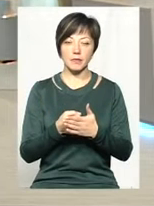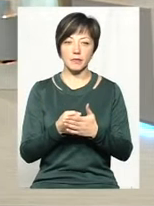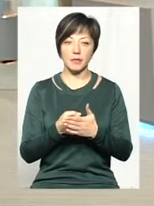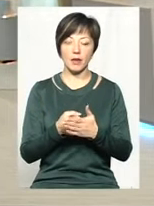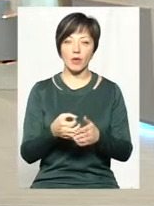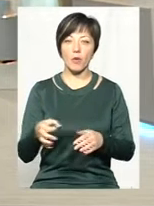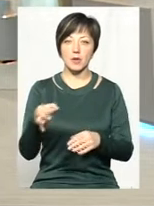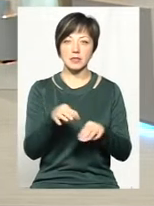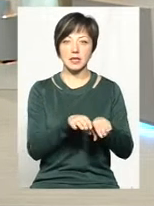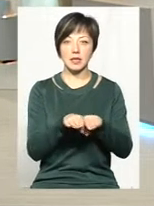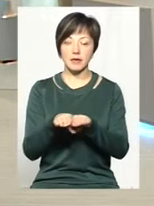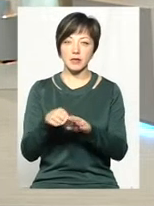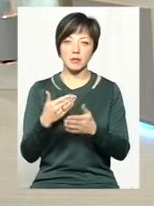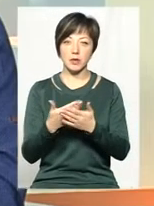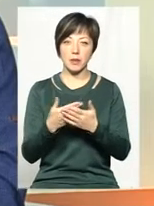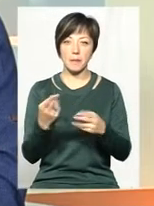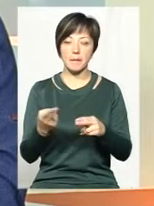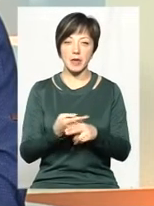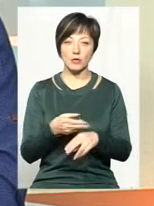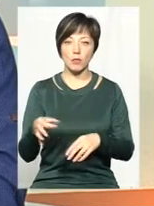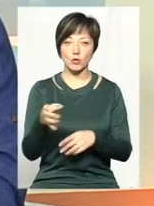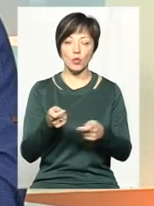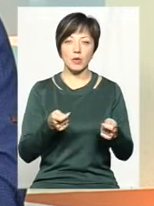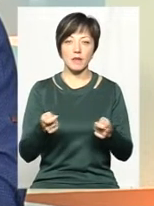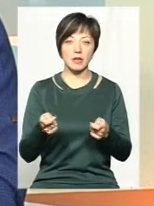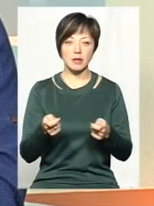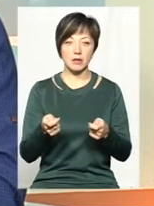на обласний рівень вийти, наприклад, без обласного управління,